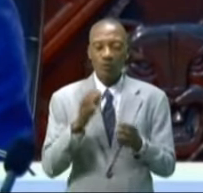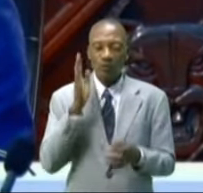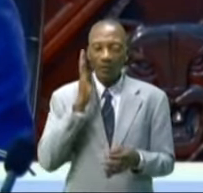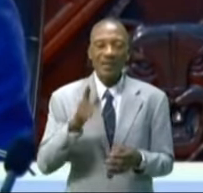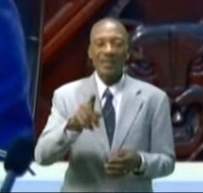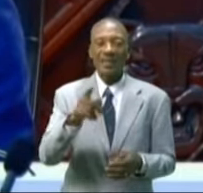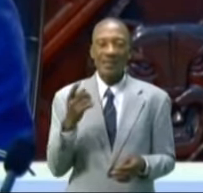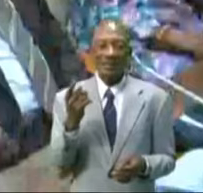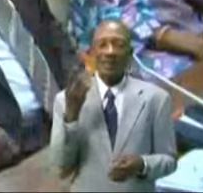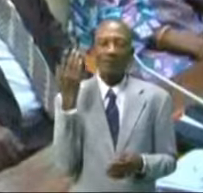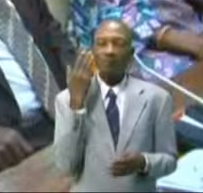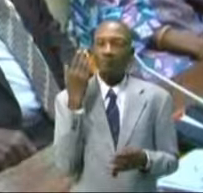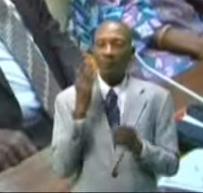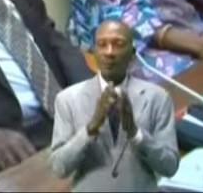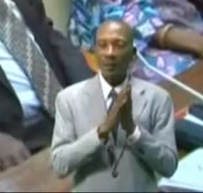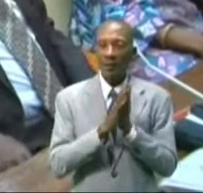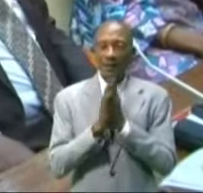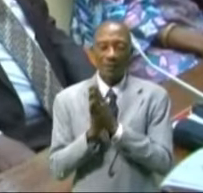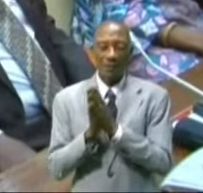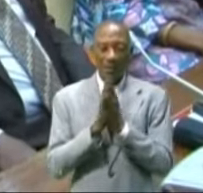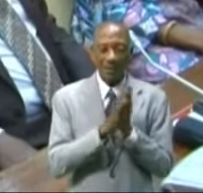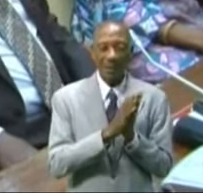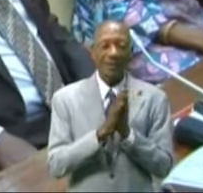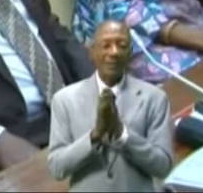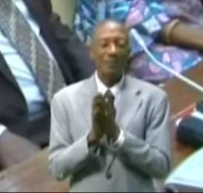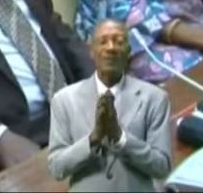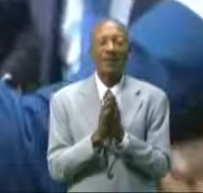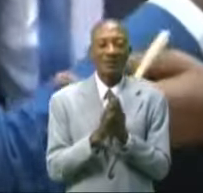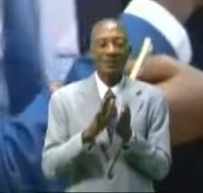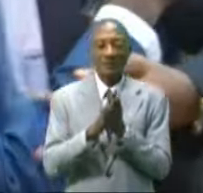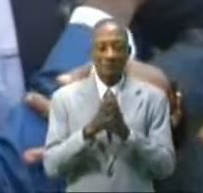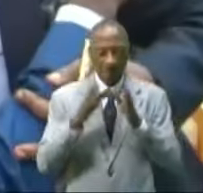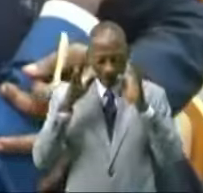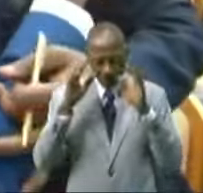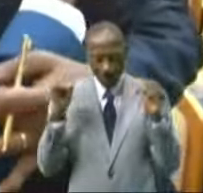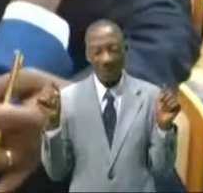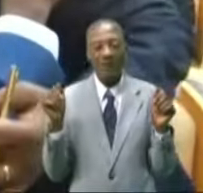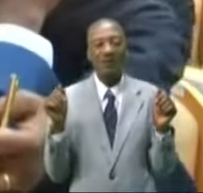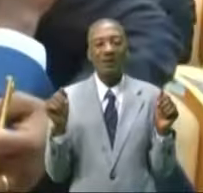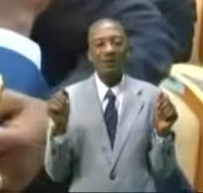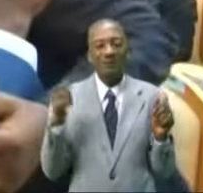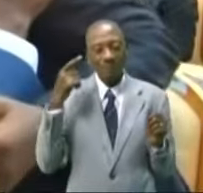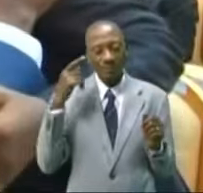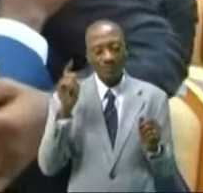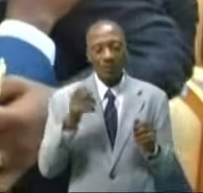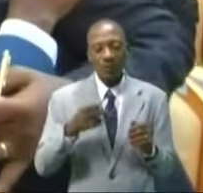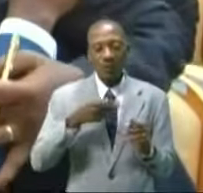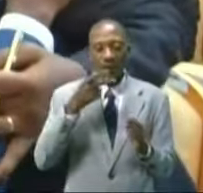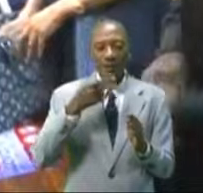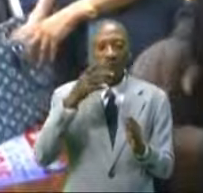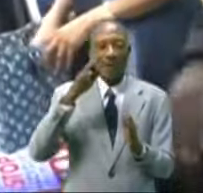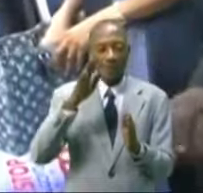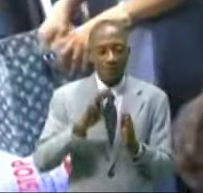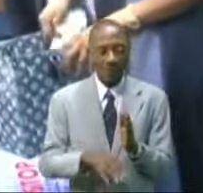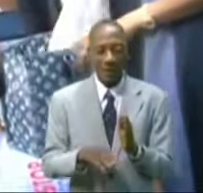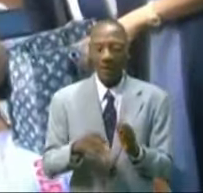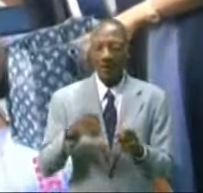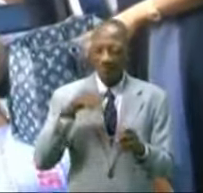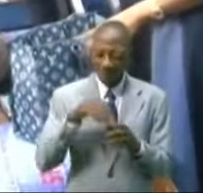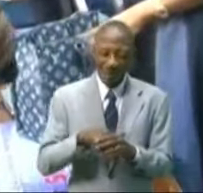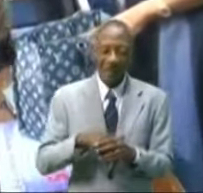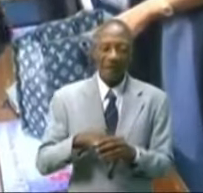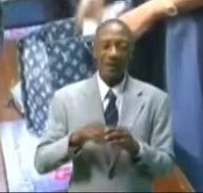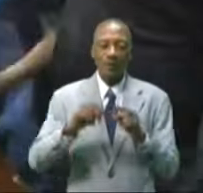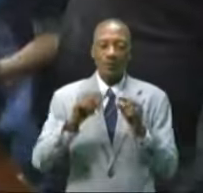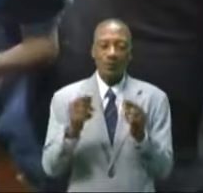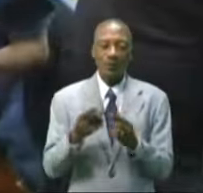Vital Kamerhe. Fort de ces résultats, le député national Vital Kamerhe conduit les tickets de l'Union sacrée de la